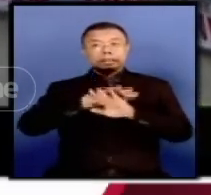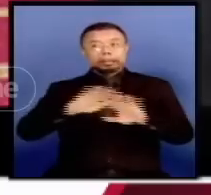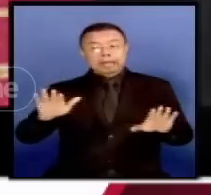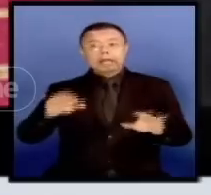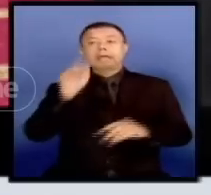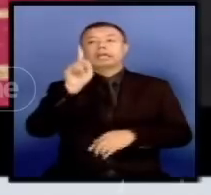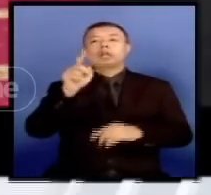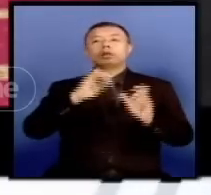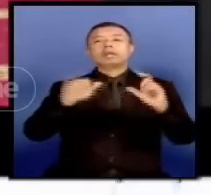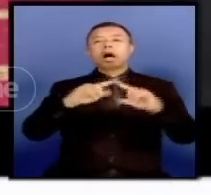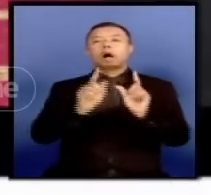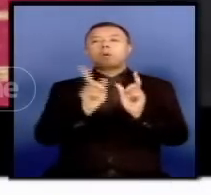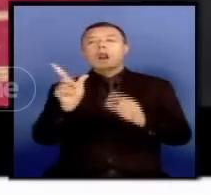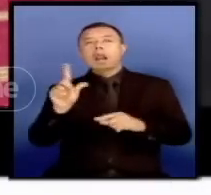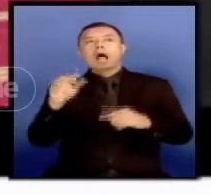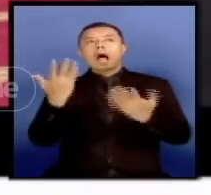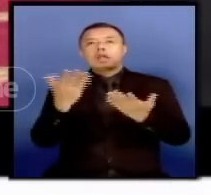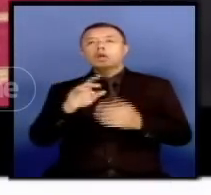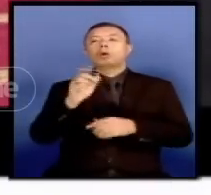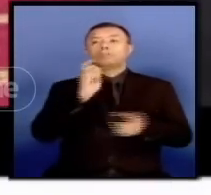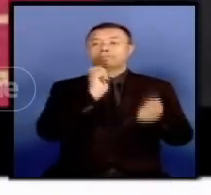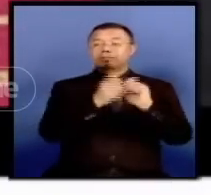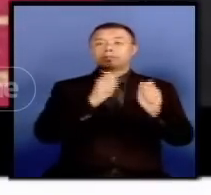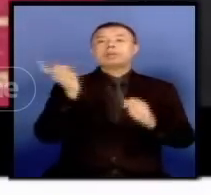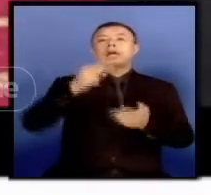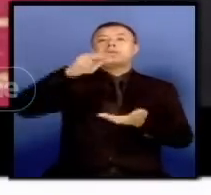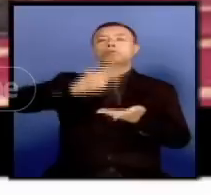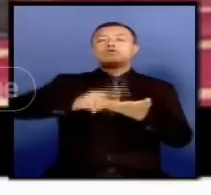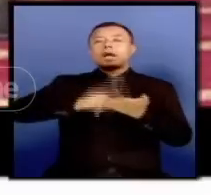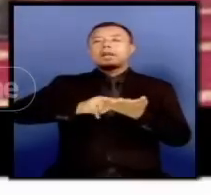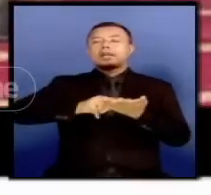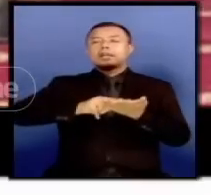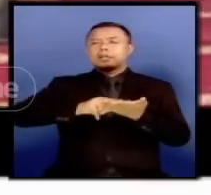satu Syawal atau Idul Fitri. Ini dari keputusan